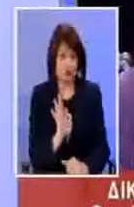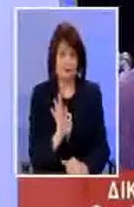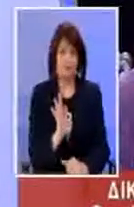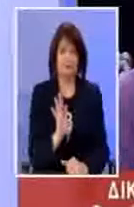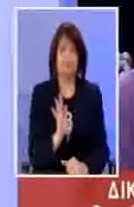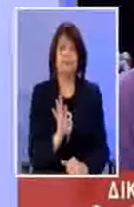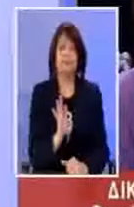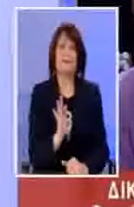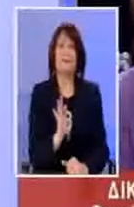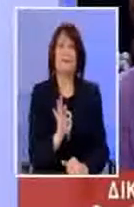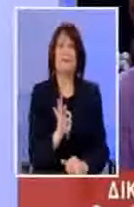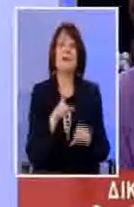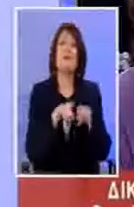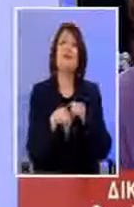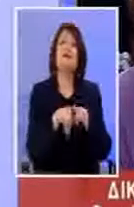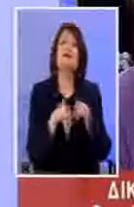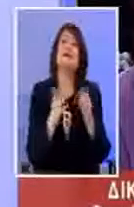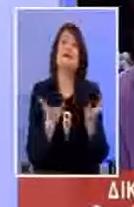σχετικά